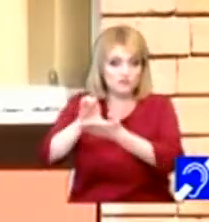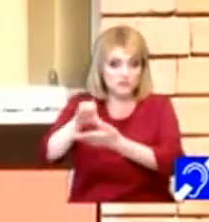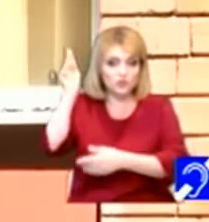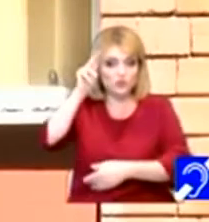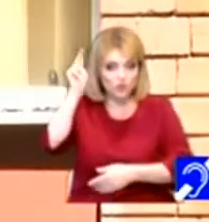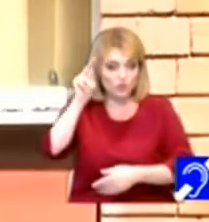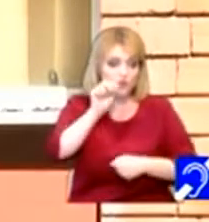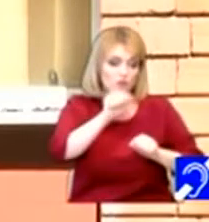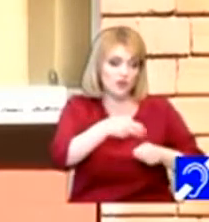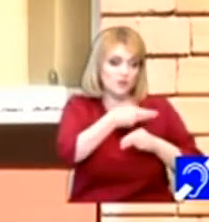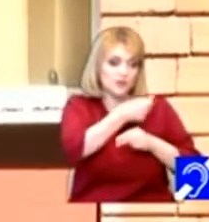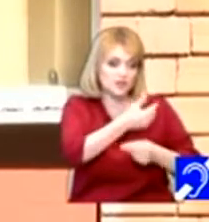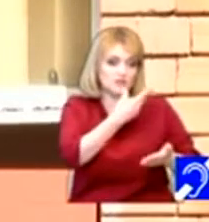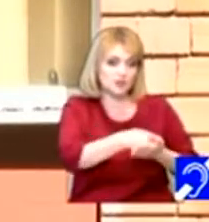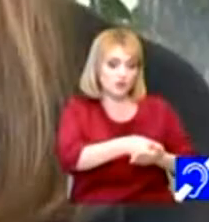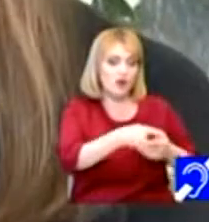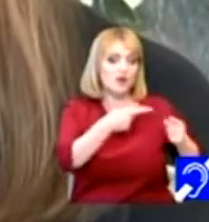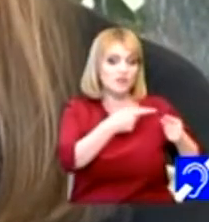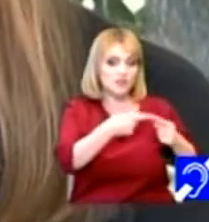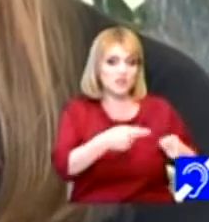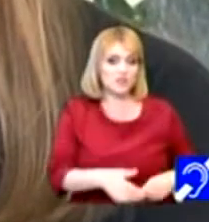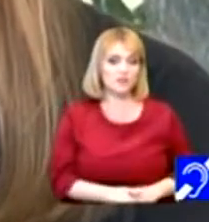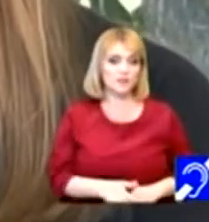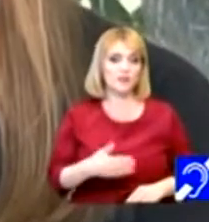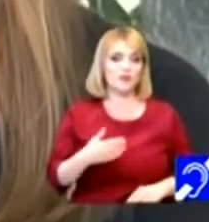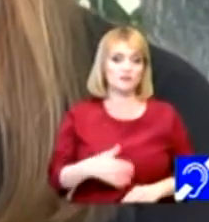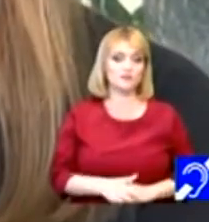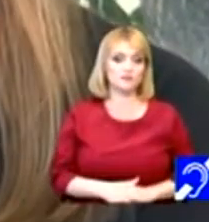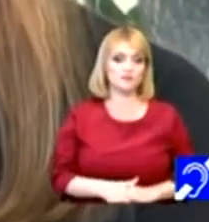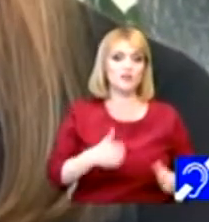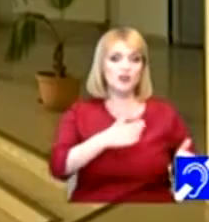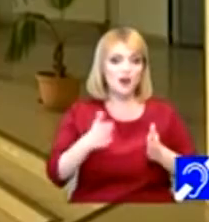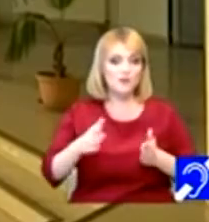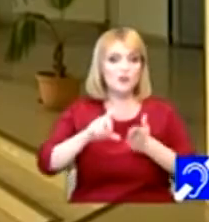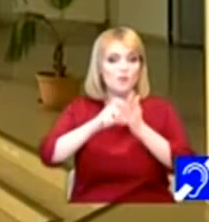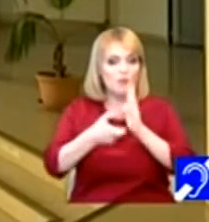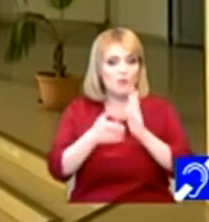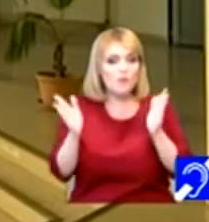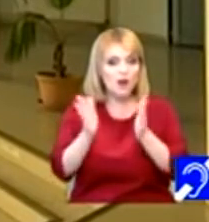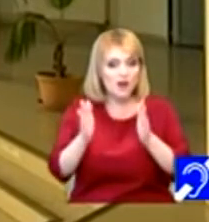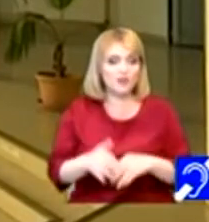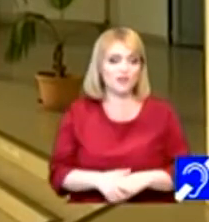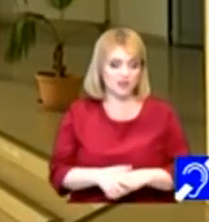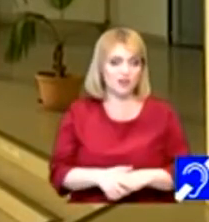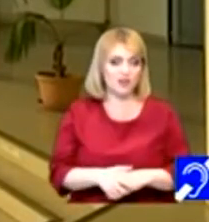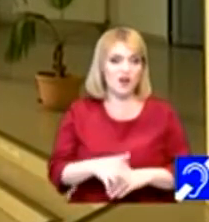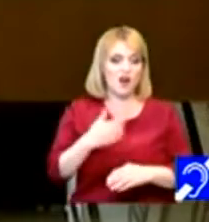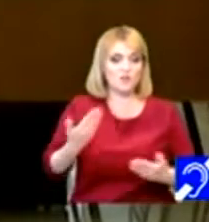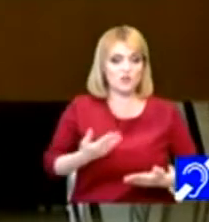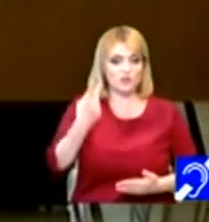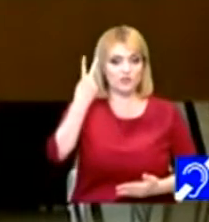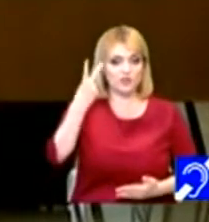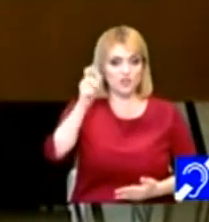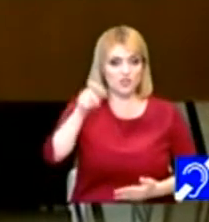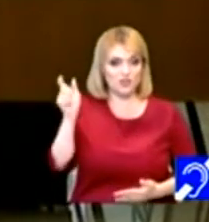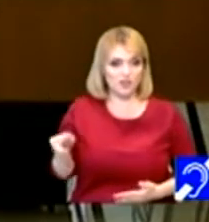în Grozăvești, aici stau doar doi în cameră, dar camerele sunt foarte mici. Anul universitar este programat să înceapă la